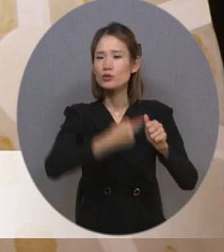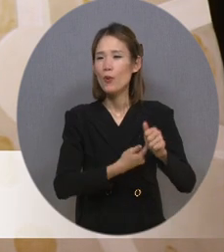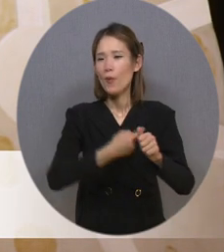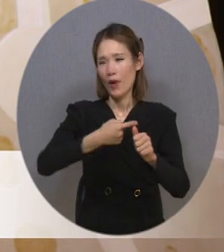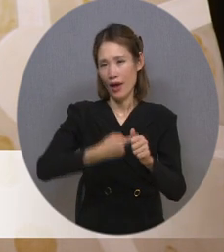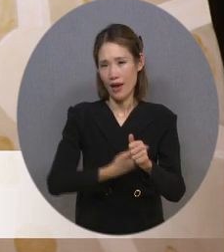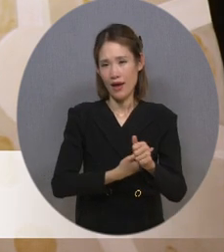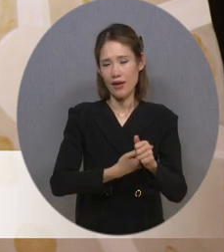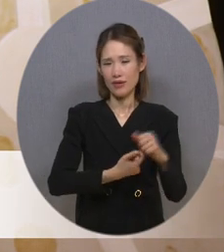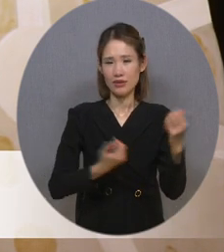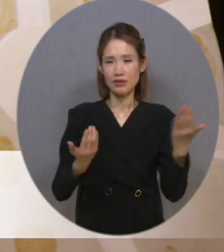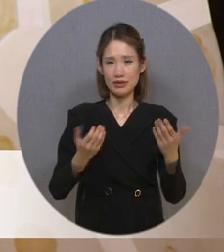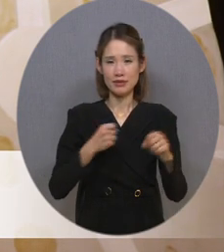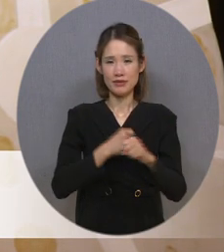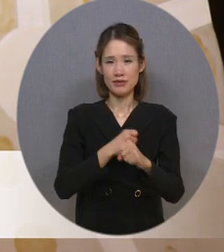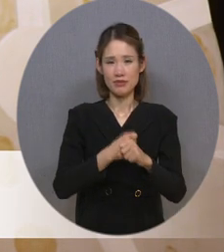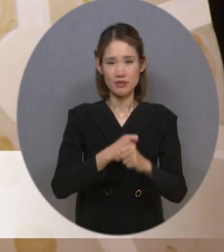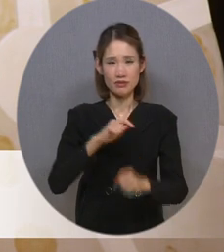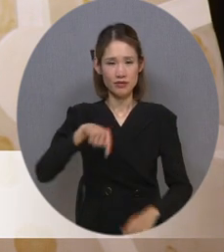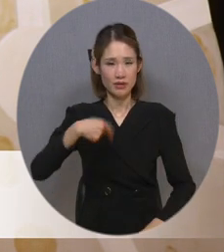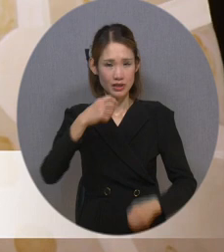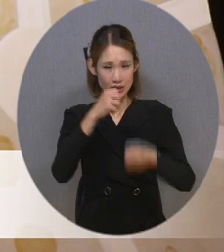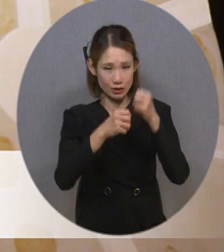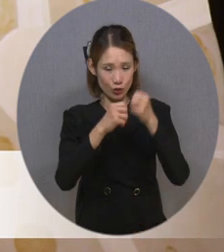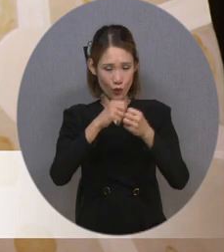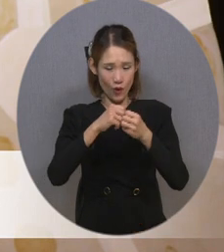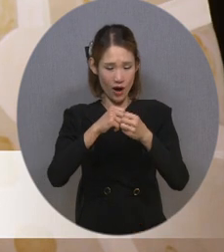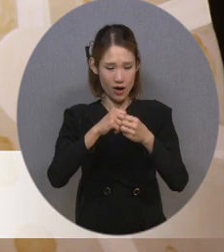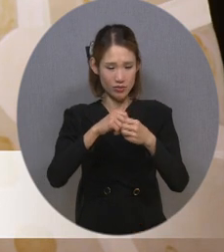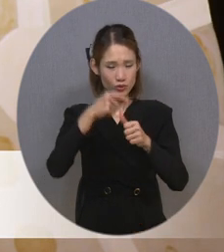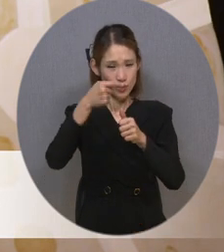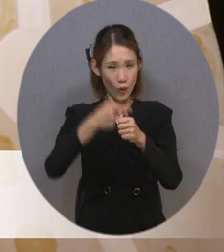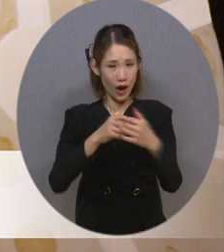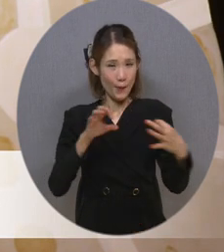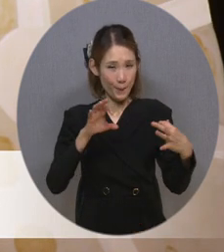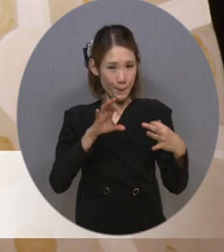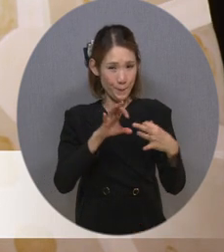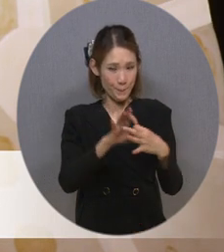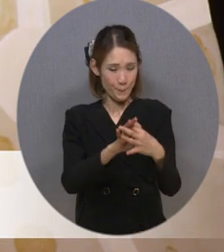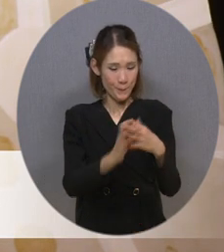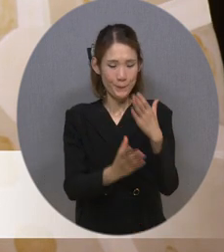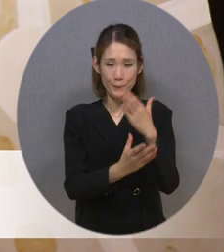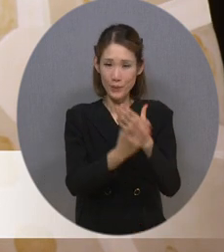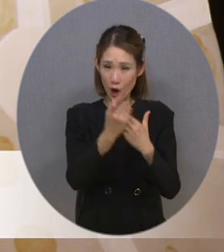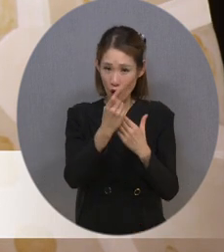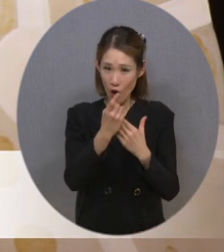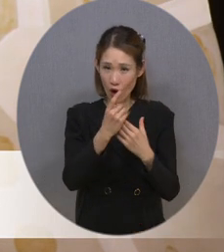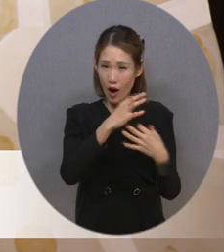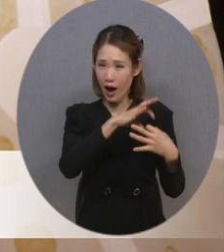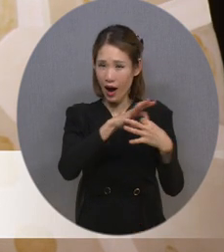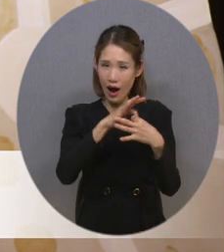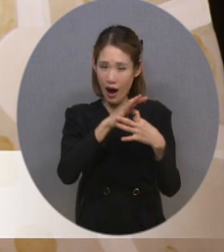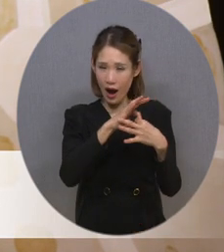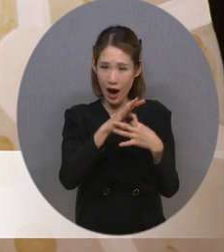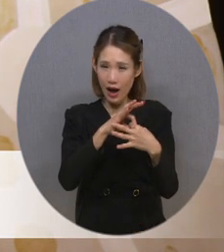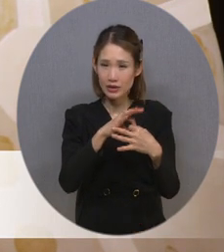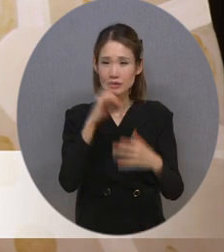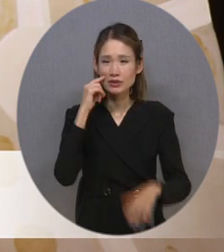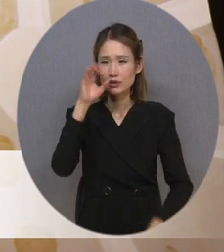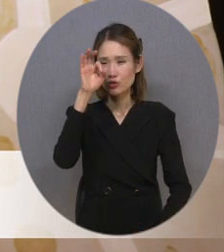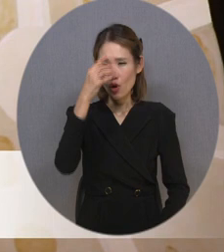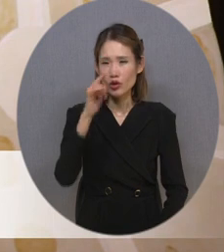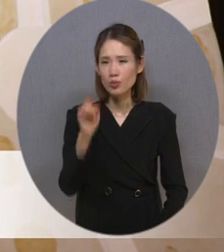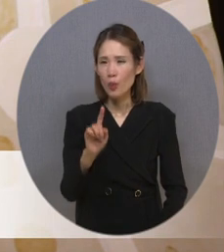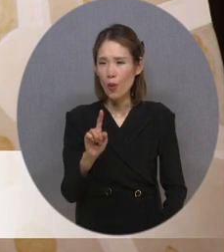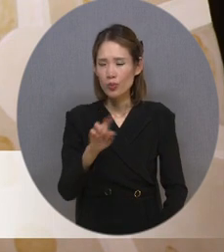그래서 조각도 하다가 그렇다면 어떤 시와 조각이 하나로 묶이는 그래서 하나가 되는 어떤 그런 예술이라는